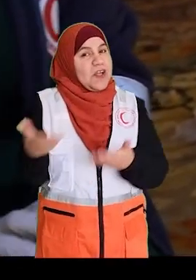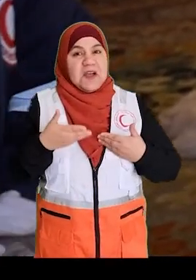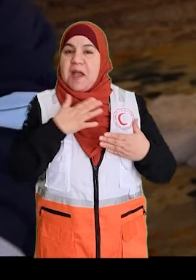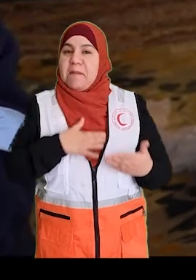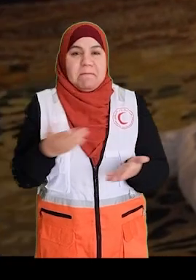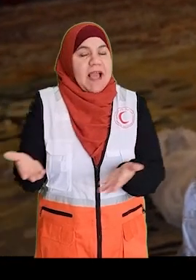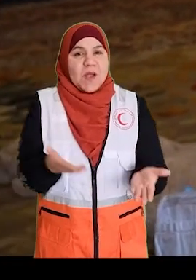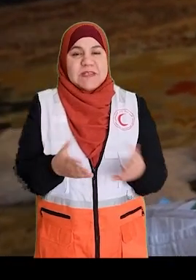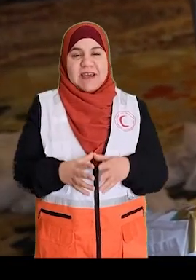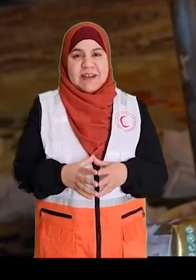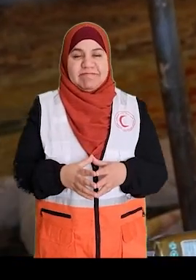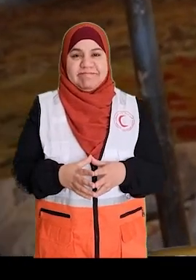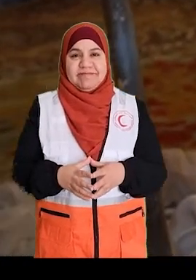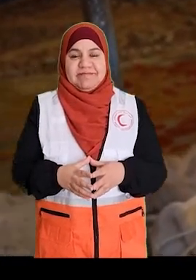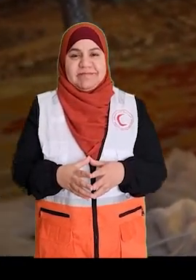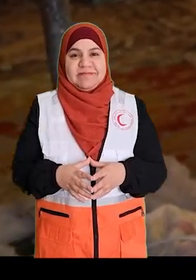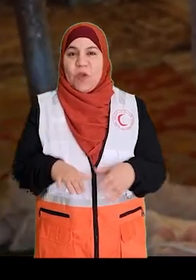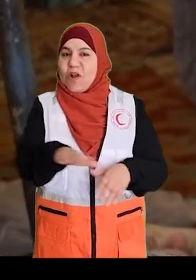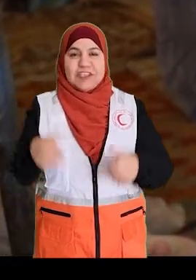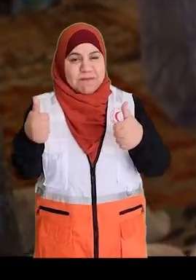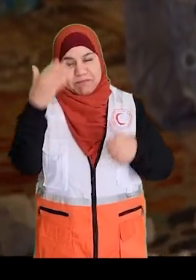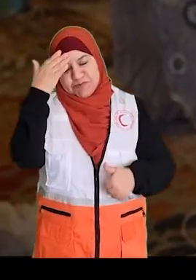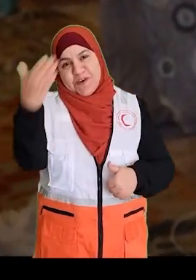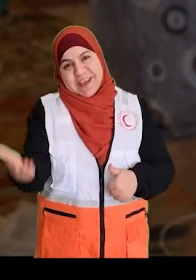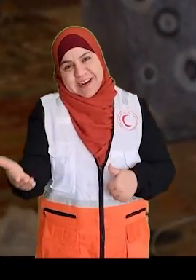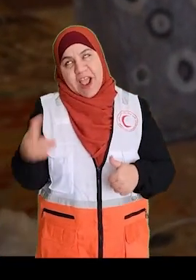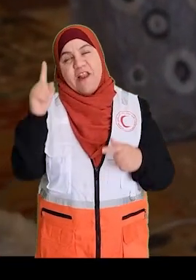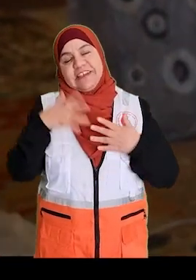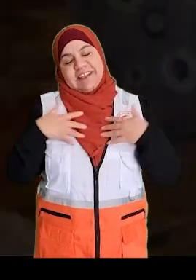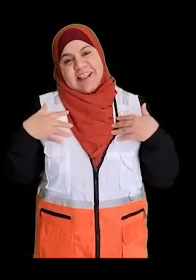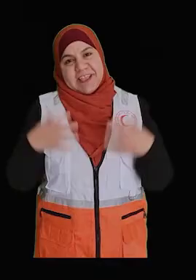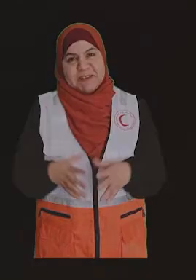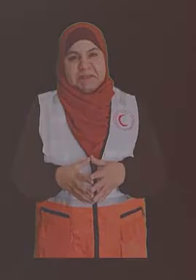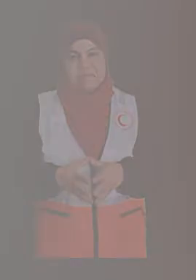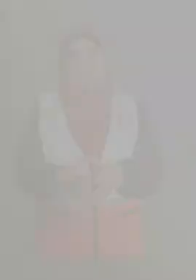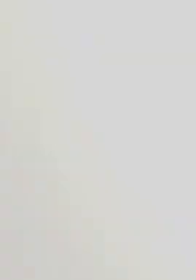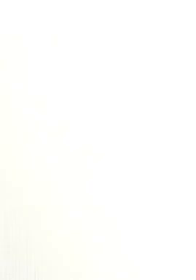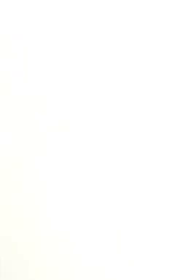حابة تسألينا إياها؟ شكرا. الله يسعدك.